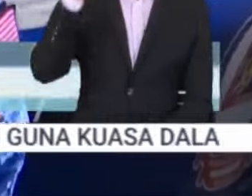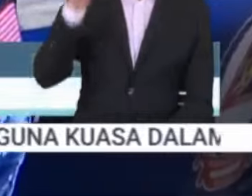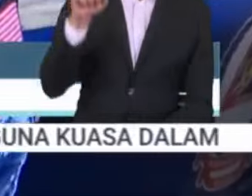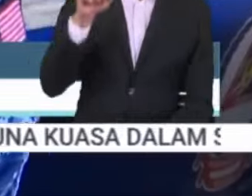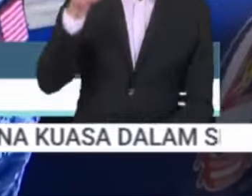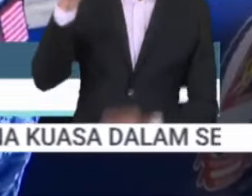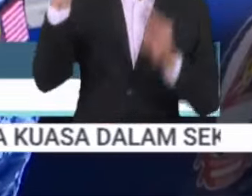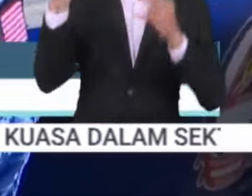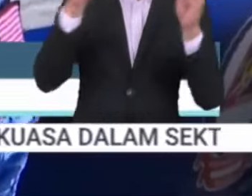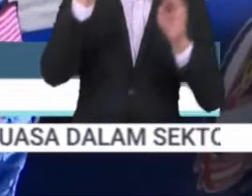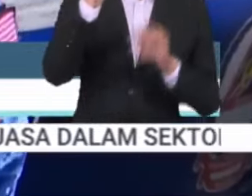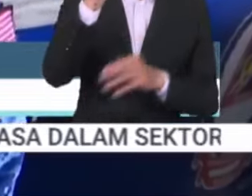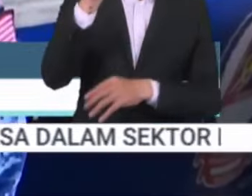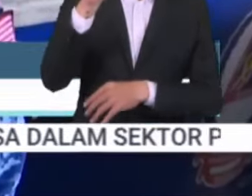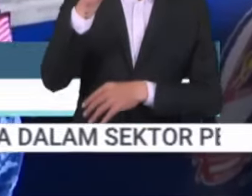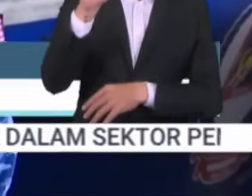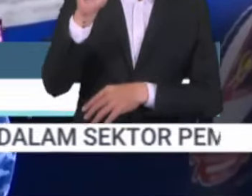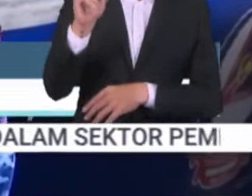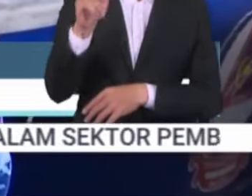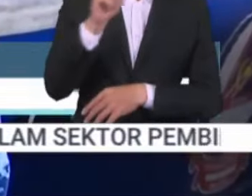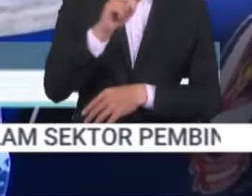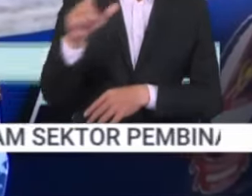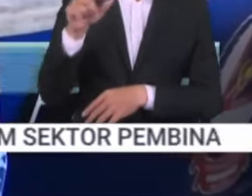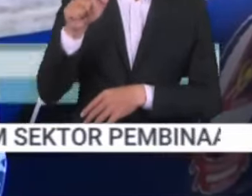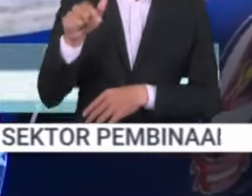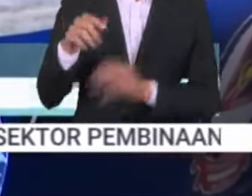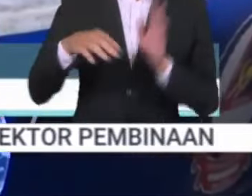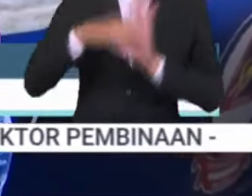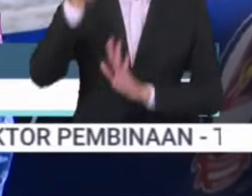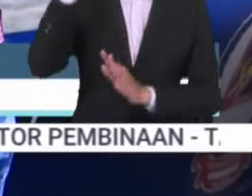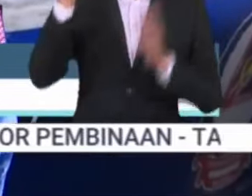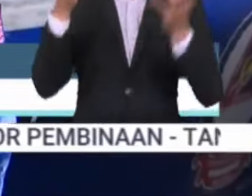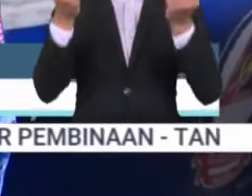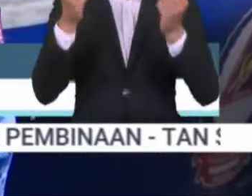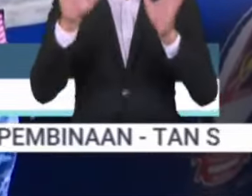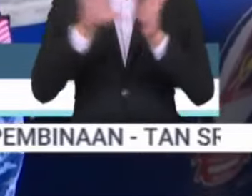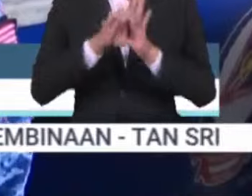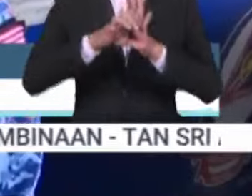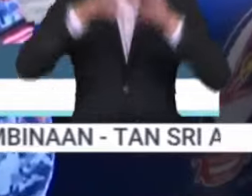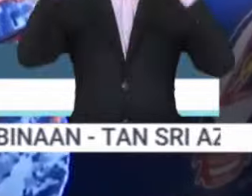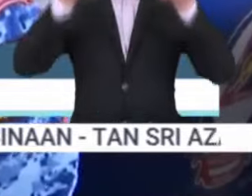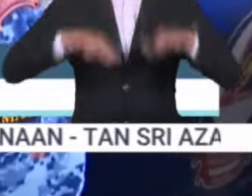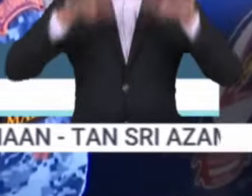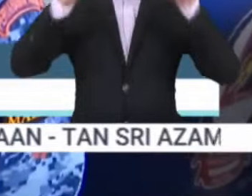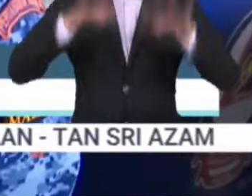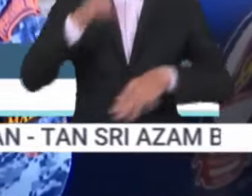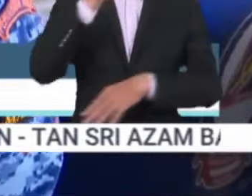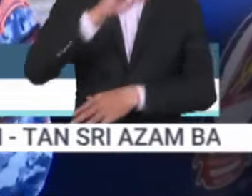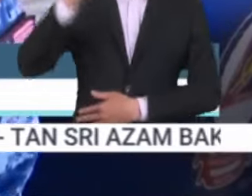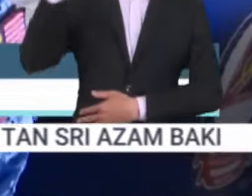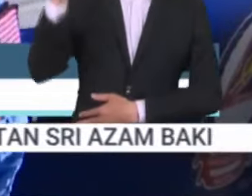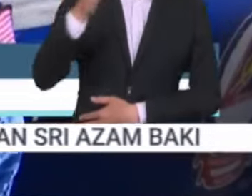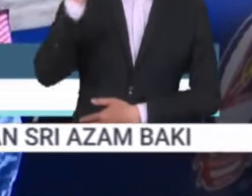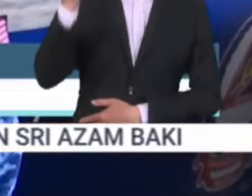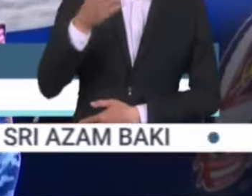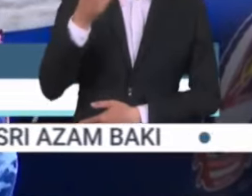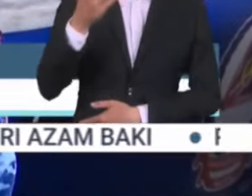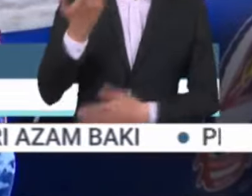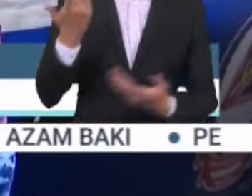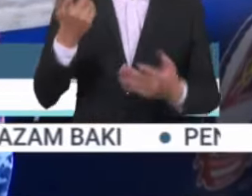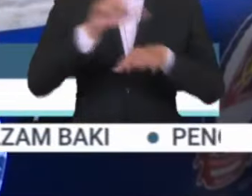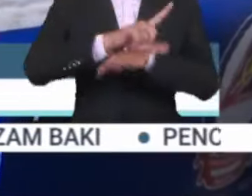dia lebih kepada basah, iaitu hujan dan juga angin. Seperti yang kita alami di